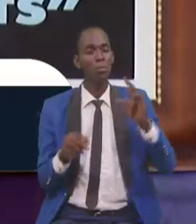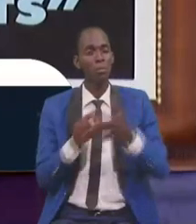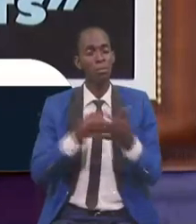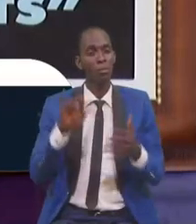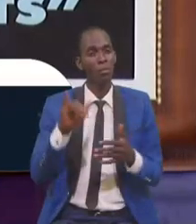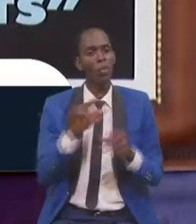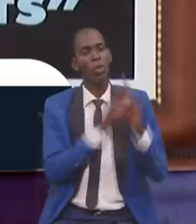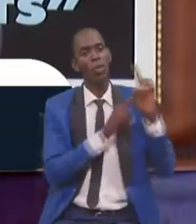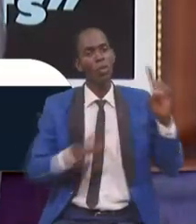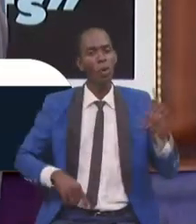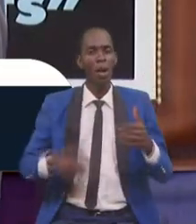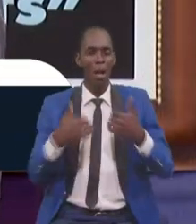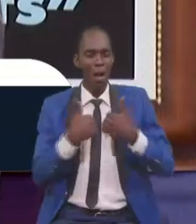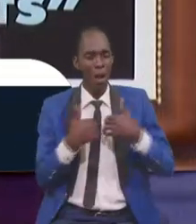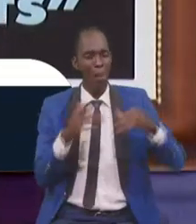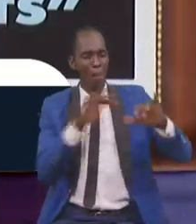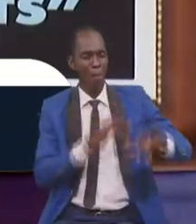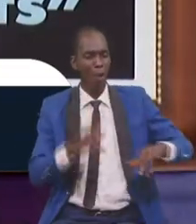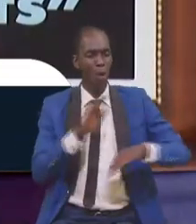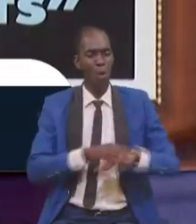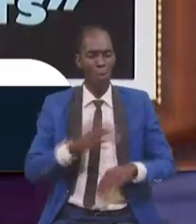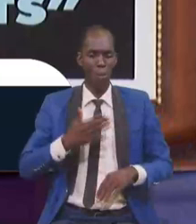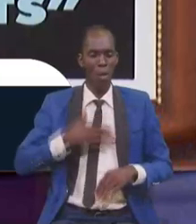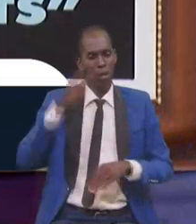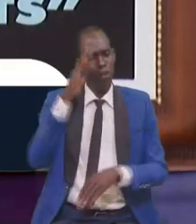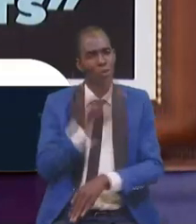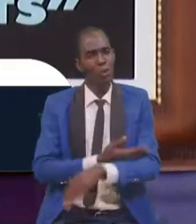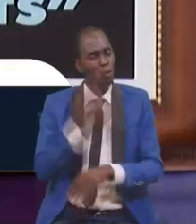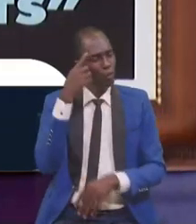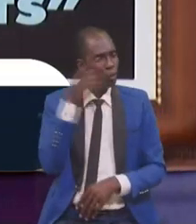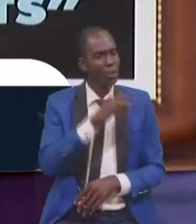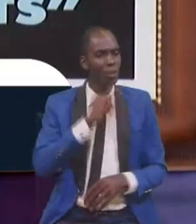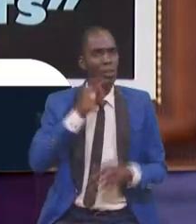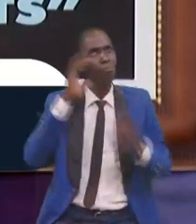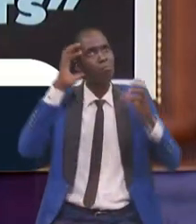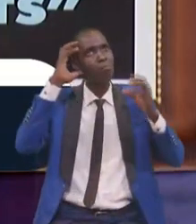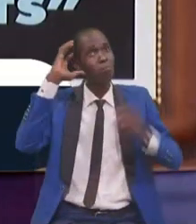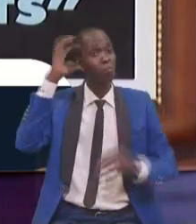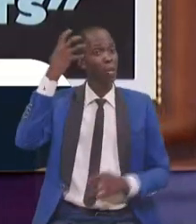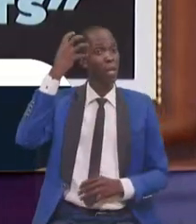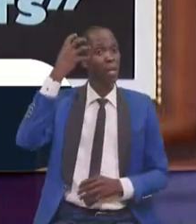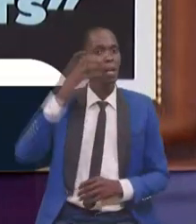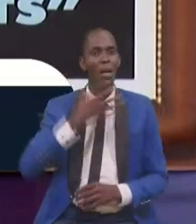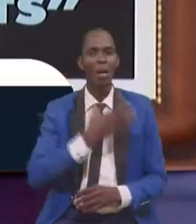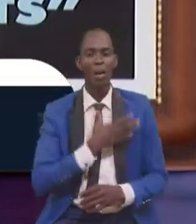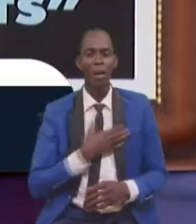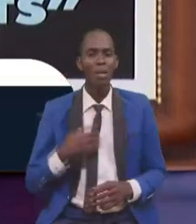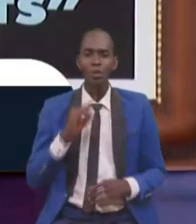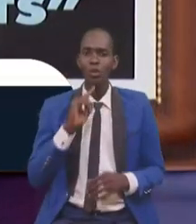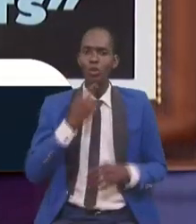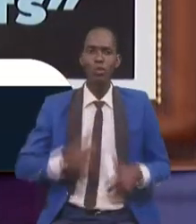Seigneur, aie pitié de mon fils qui est lunatique et qui souffre